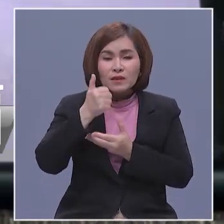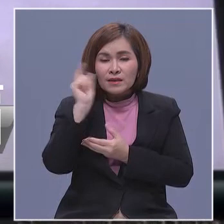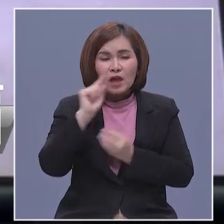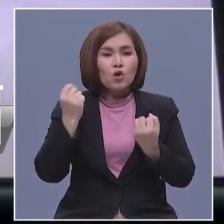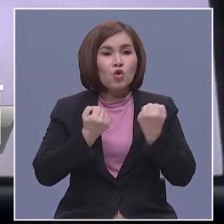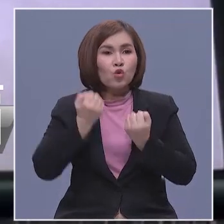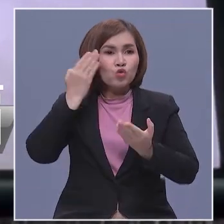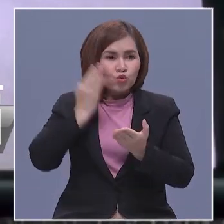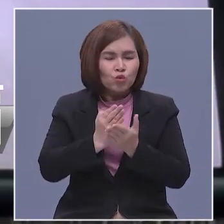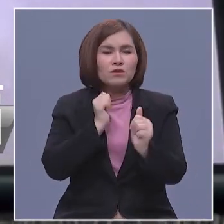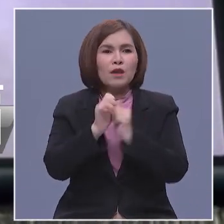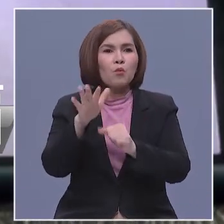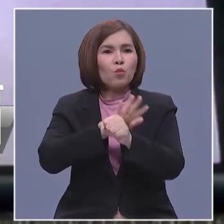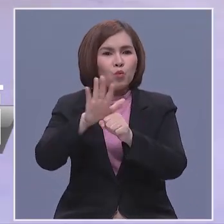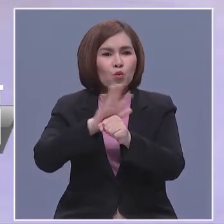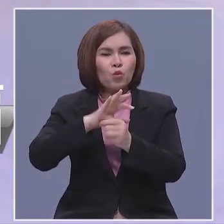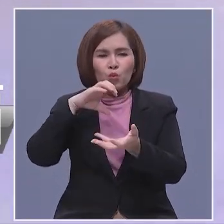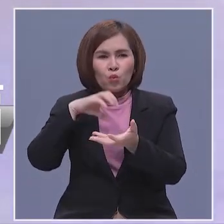านมาเนี่ยเขาเบรกได้ทันนี่